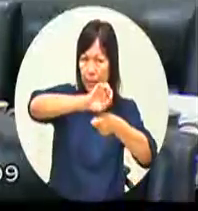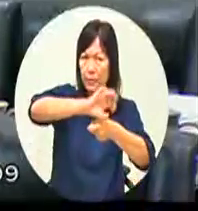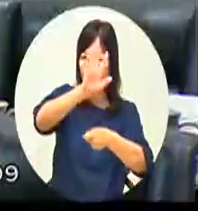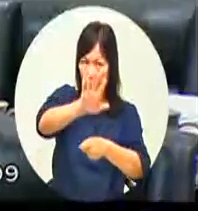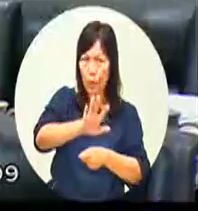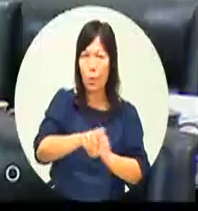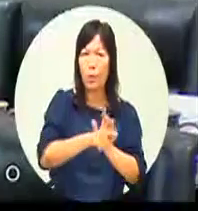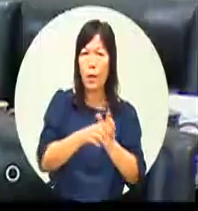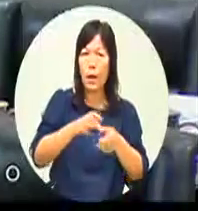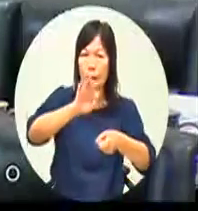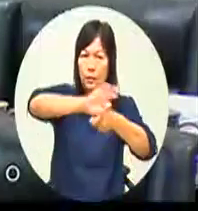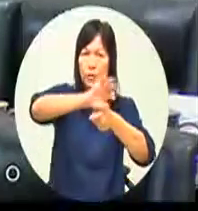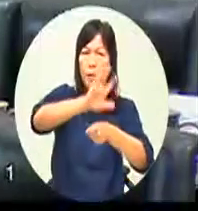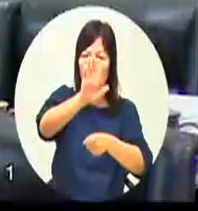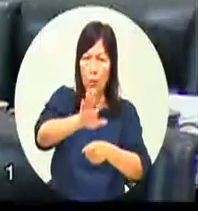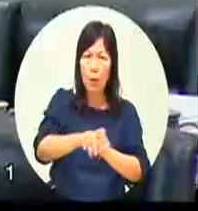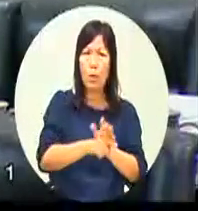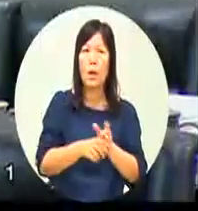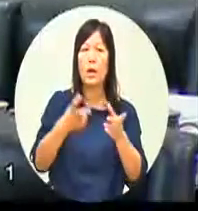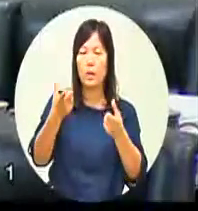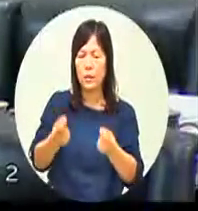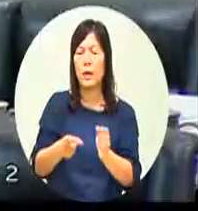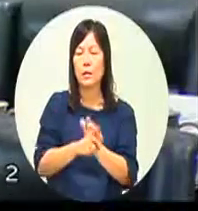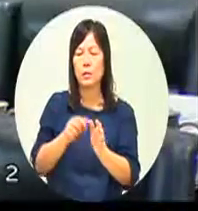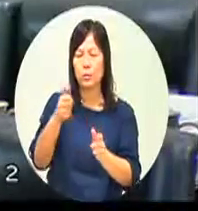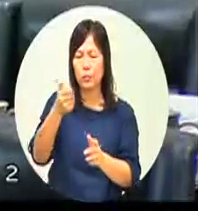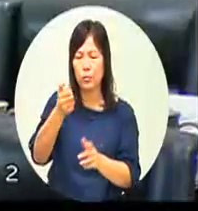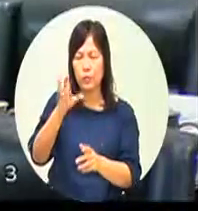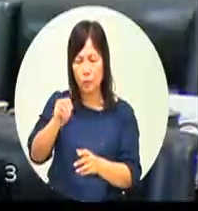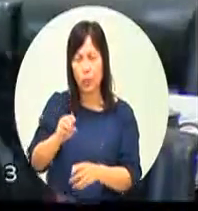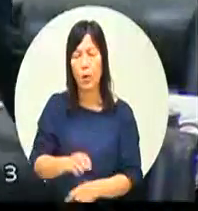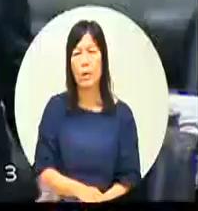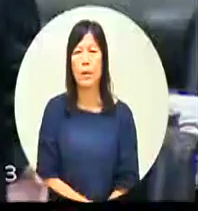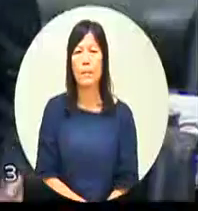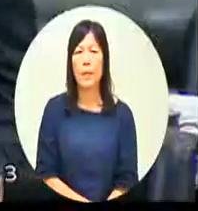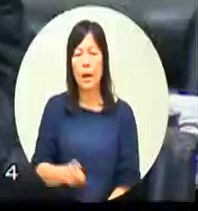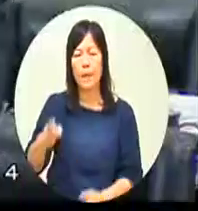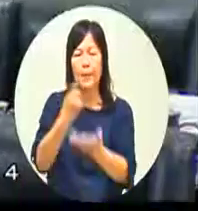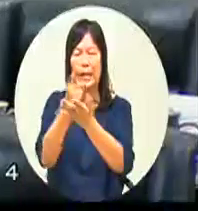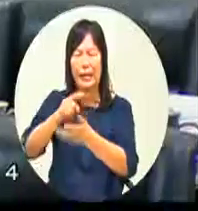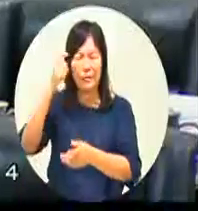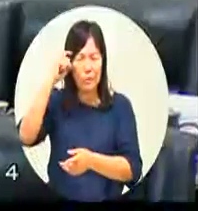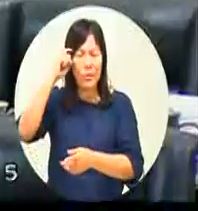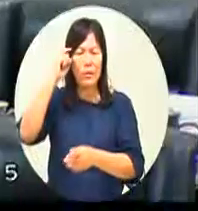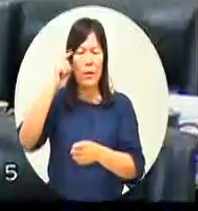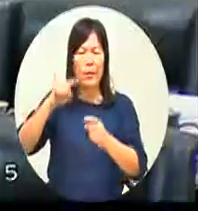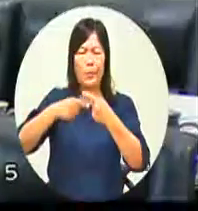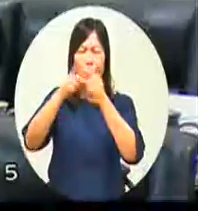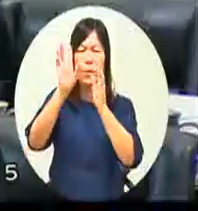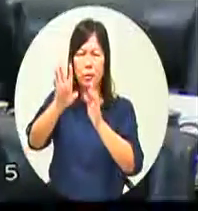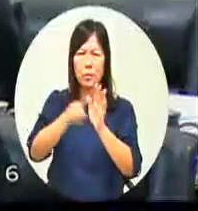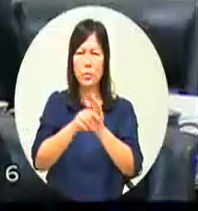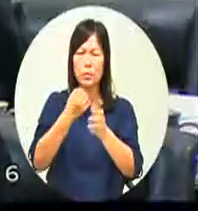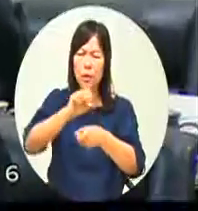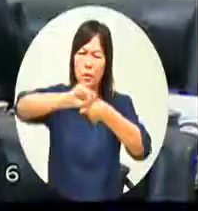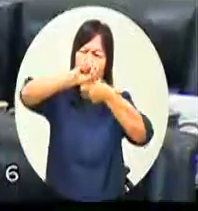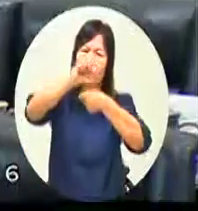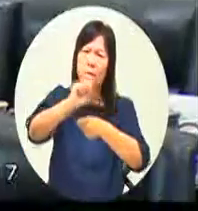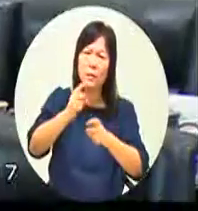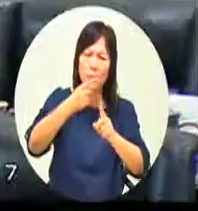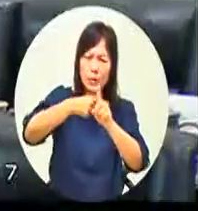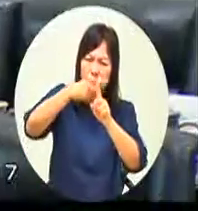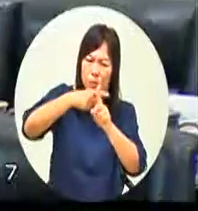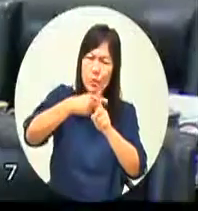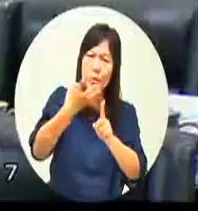钱，同款甲因讲，同款50万尔，所以因遐咧看不认，就是讲，你啊增加是增加到啥物，偌济